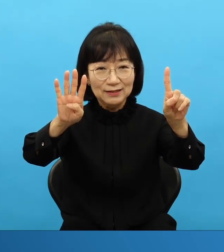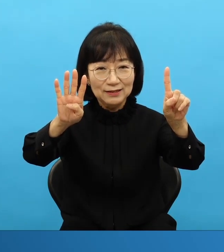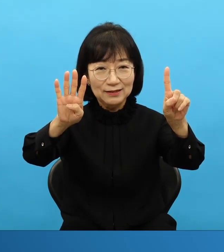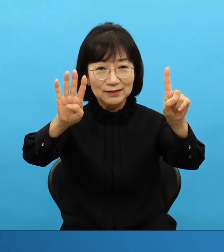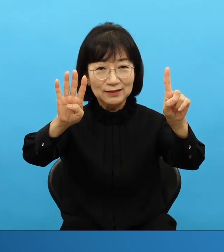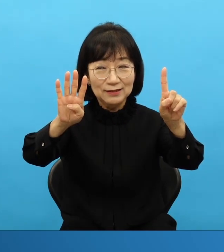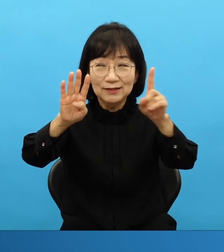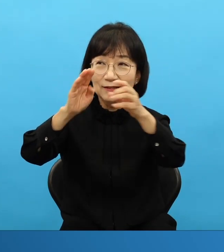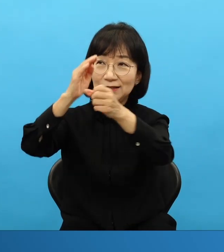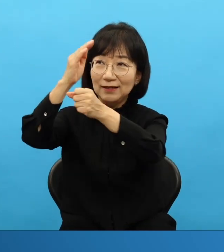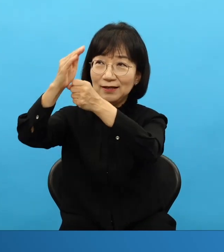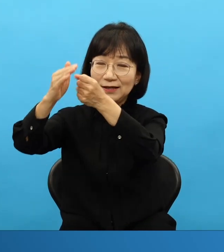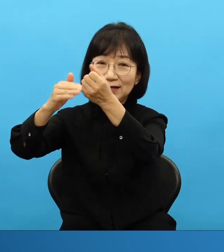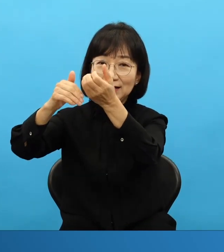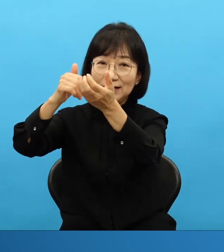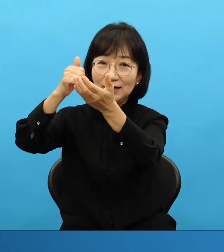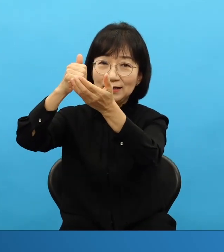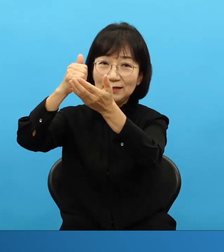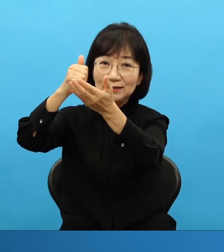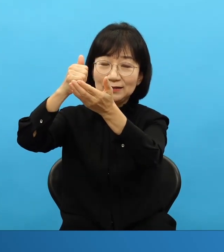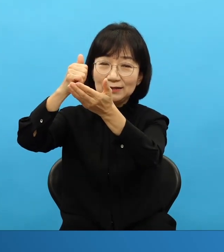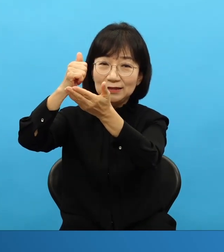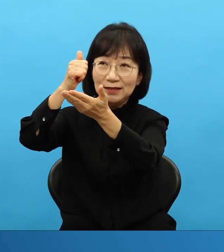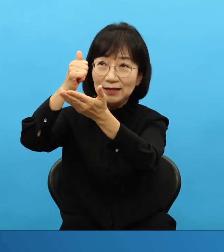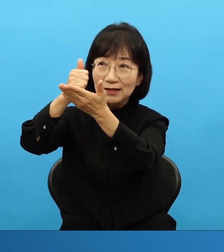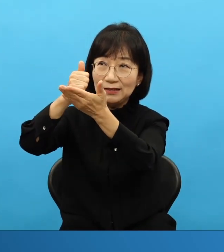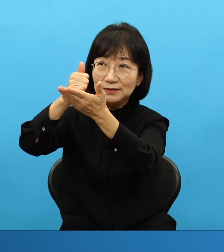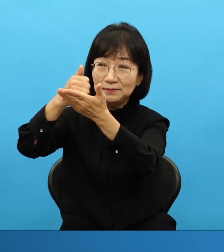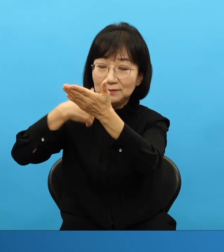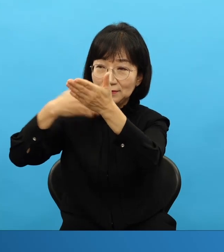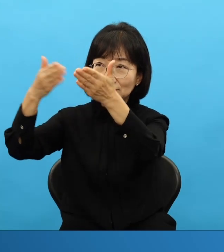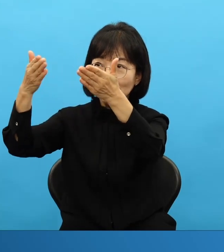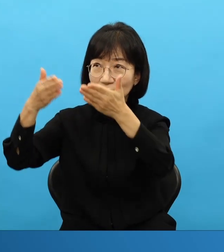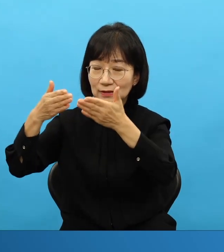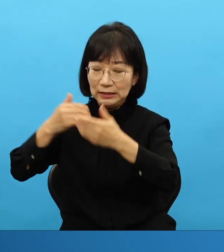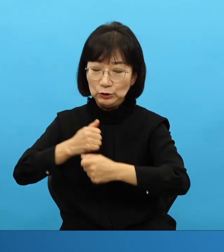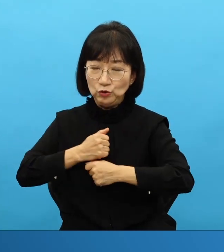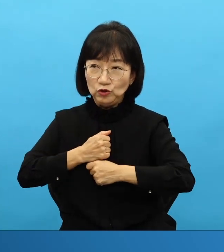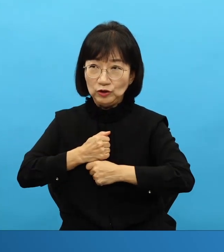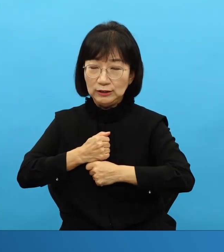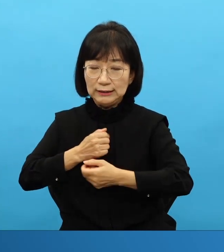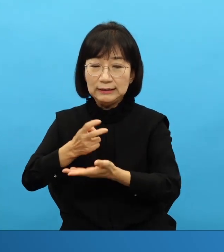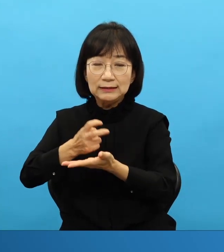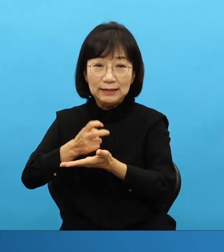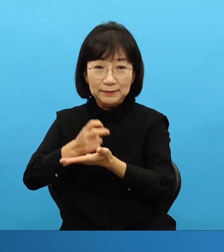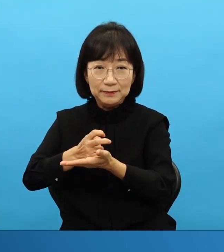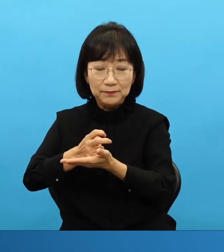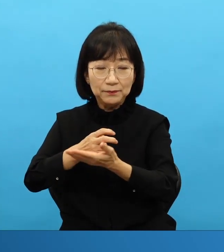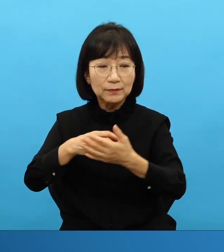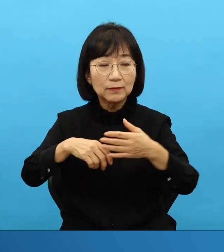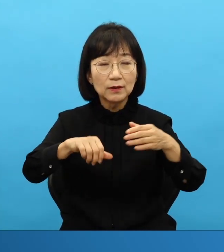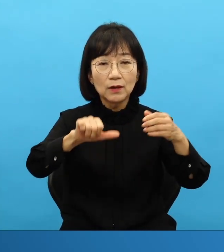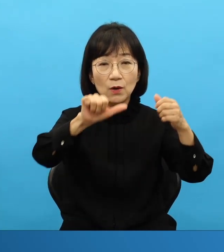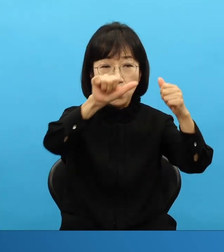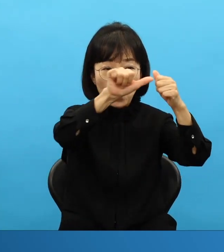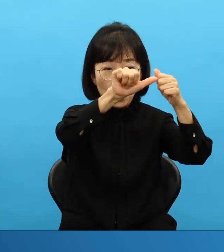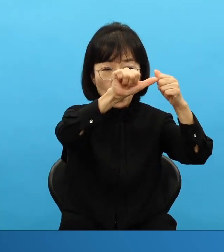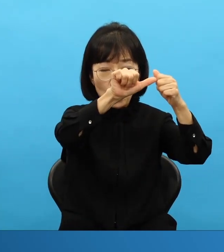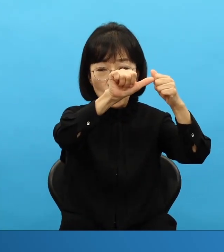什么呢？ 하나님과 우리가 하나님에게 지켜야 될 계명이에요. 是我们向着神，我们得守的诫命。 5계명부터